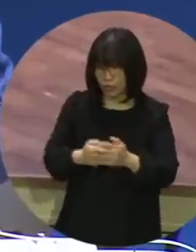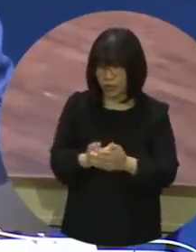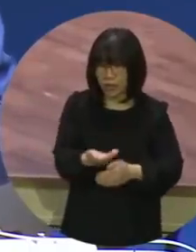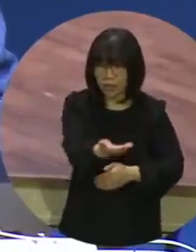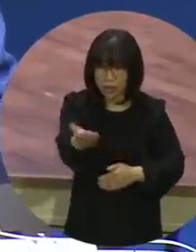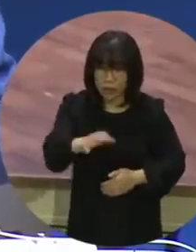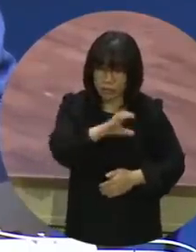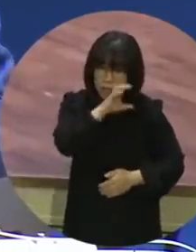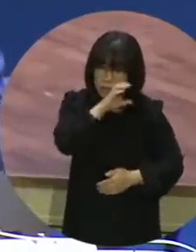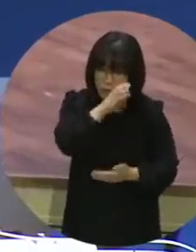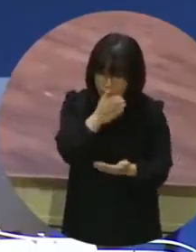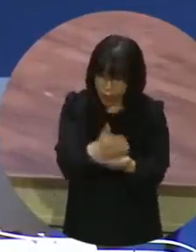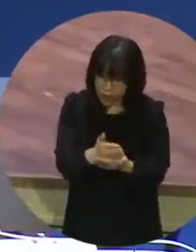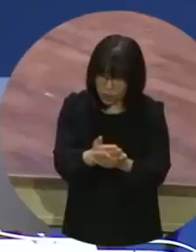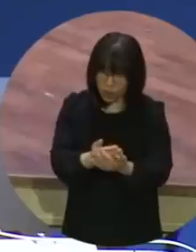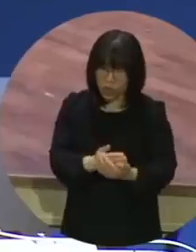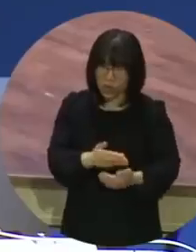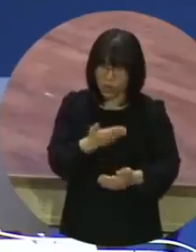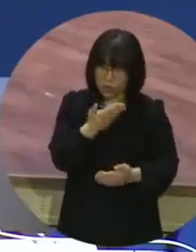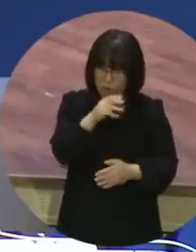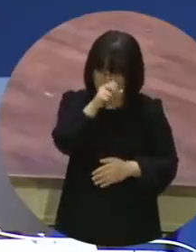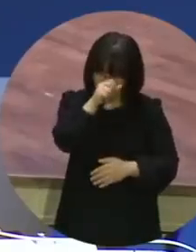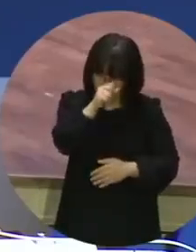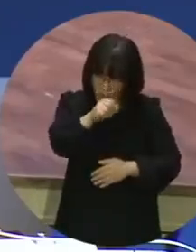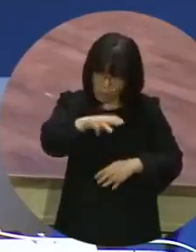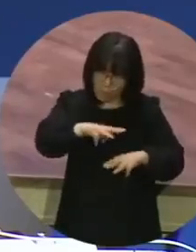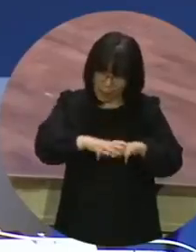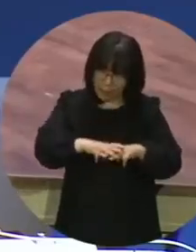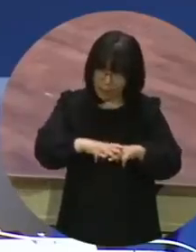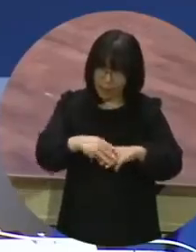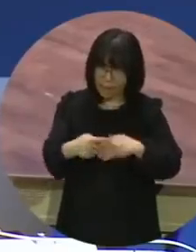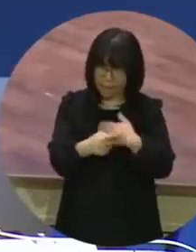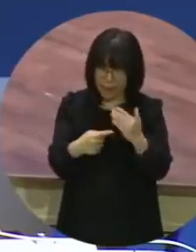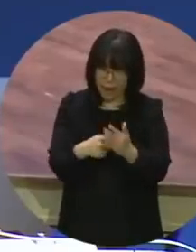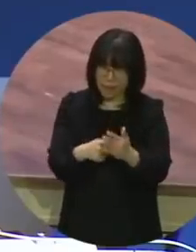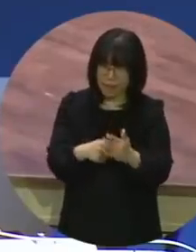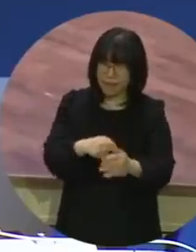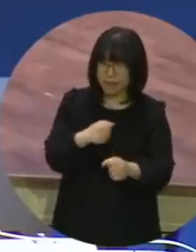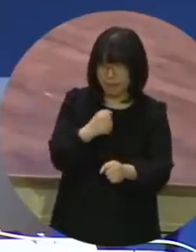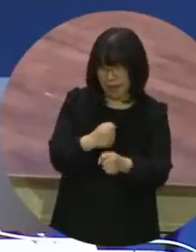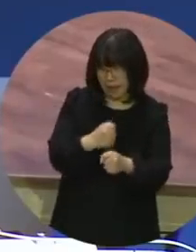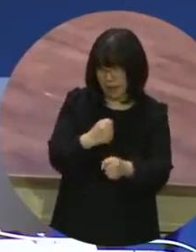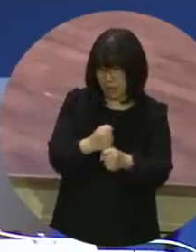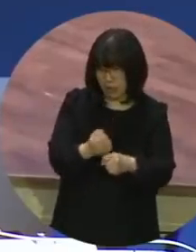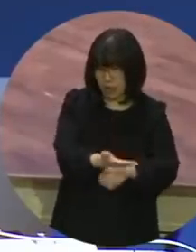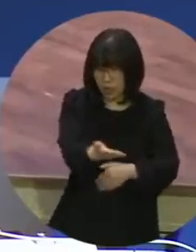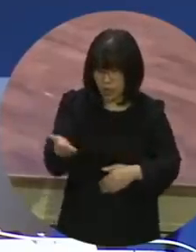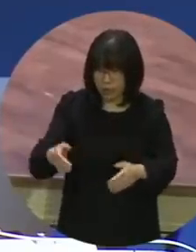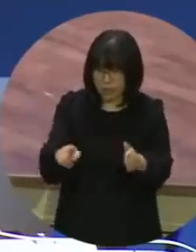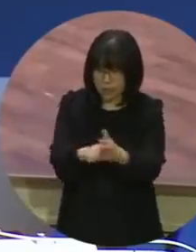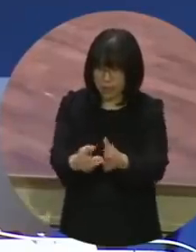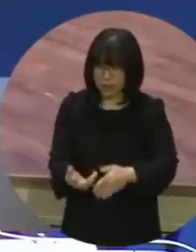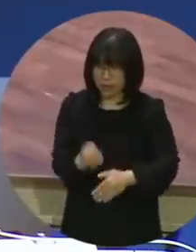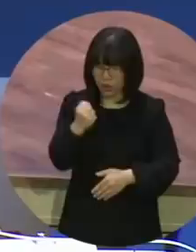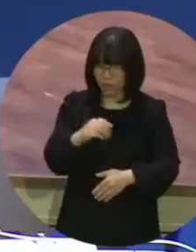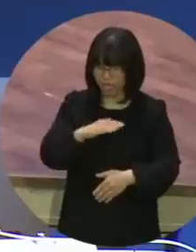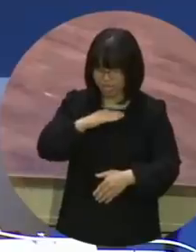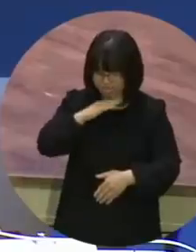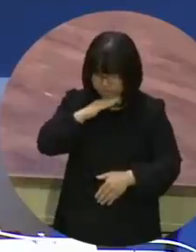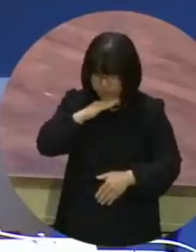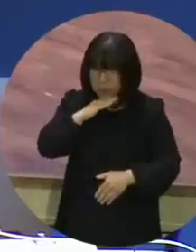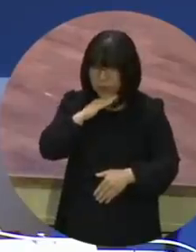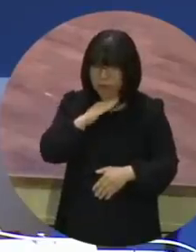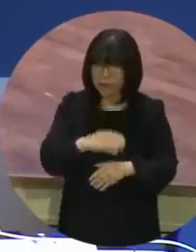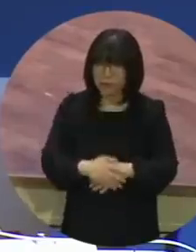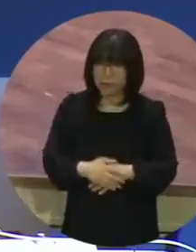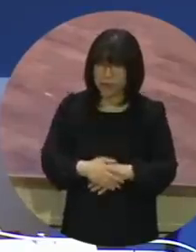불평하지 말고 원망하지 말고 옥토바스를 만들어서 좋은 성품으로 좋은 여러 믿음을 가지고 기다리세요. 아멘. 네.